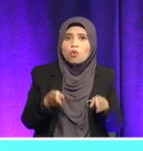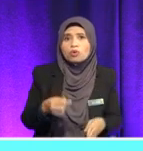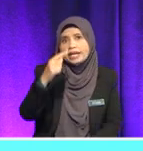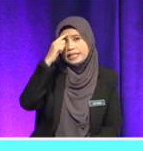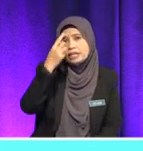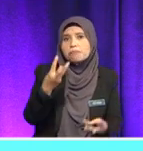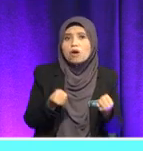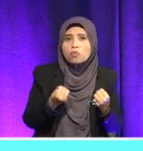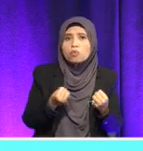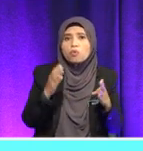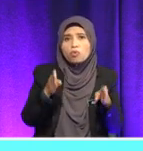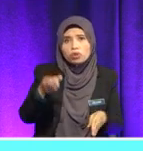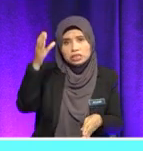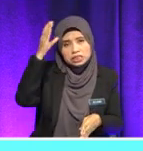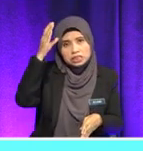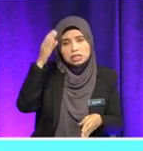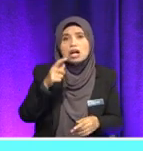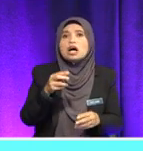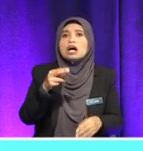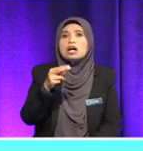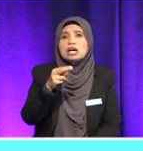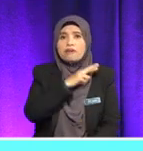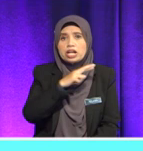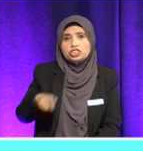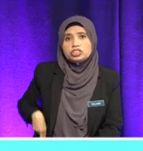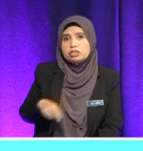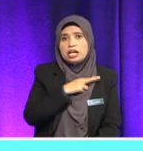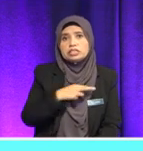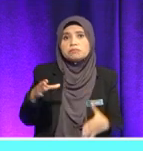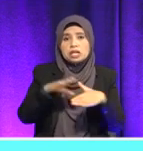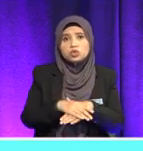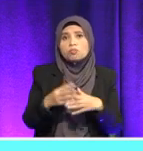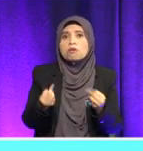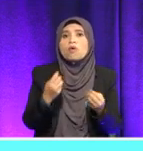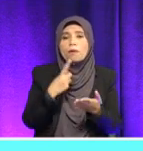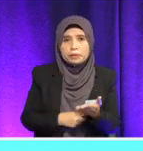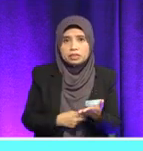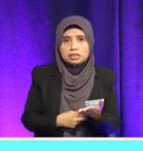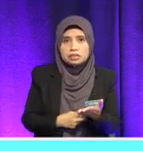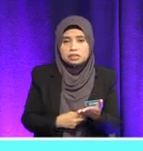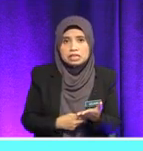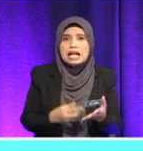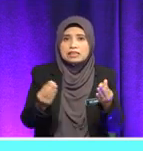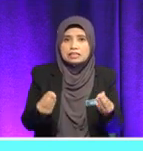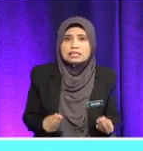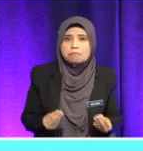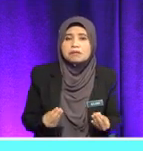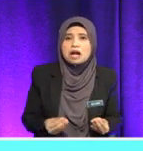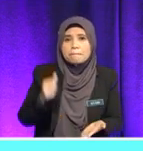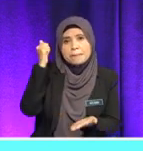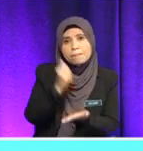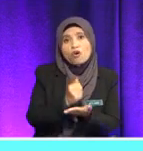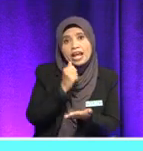lainnya apa tuntutannya pada raja-raja Melayu dan sebagainya Oke kemudian menerima memorindo bertulis daripada berbagai